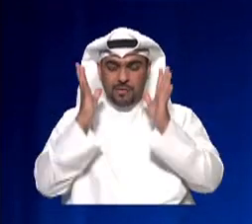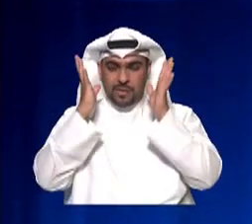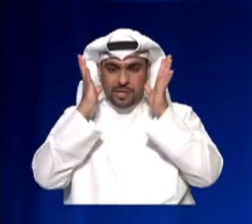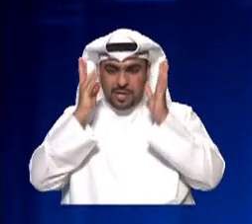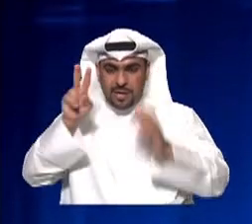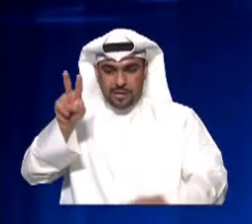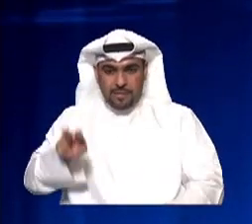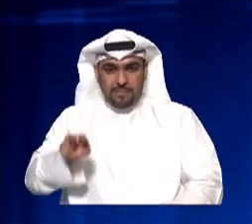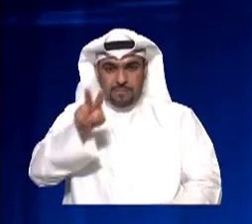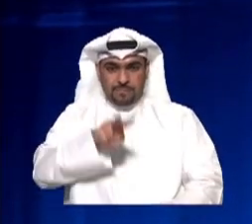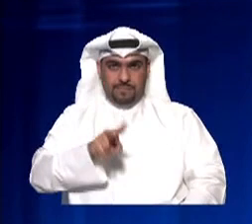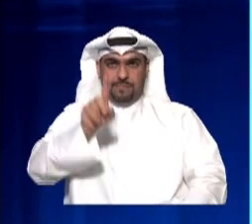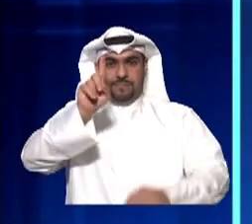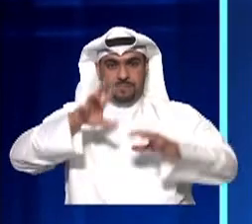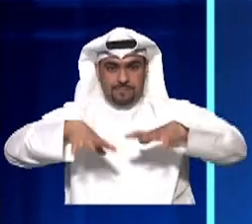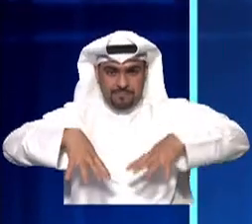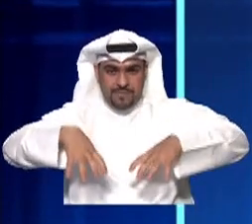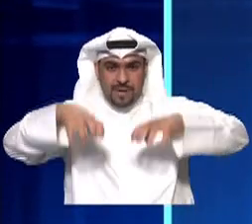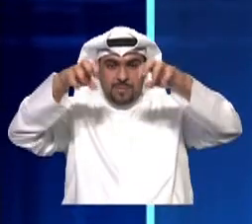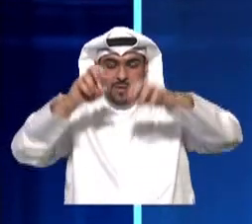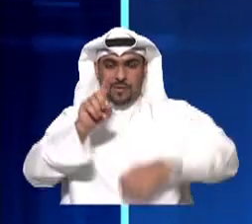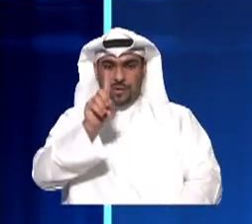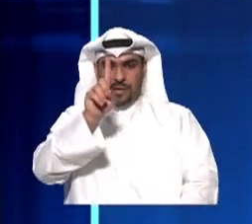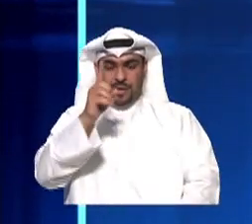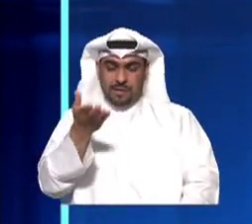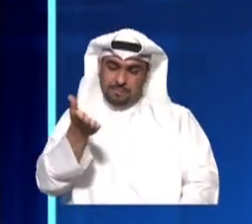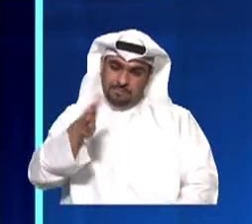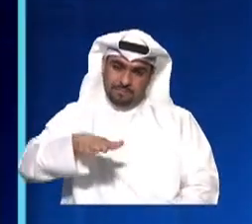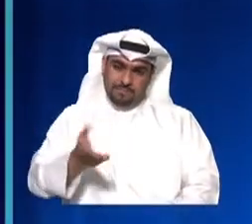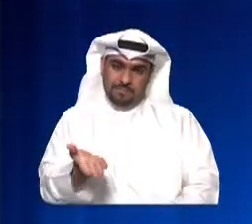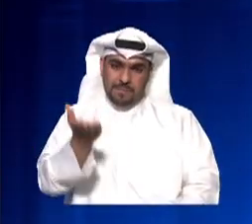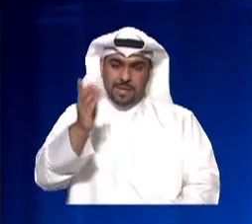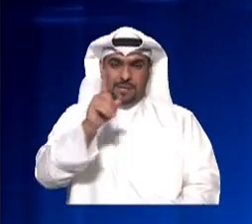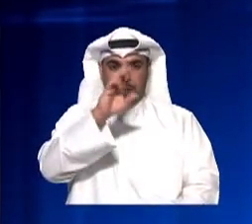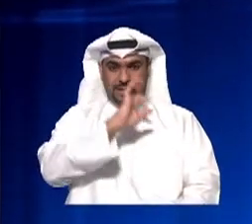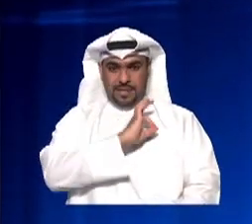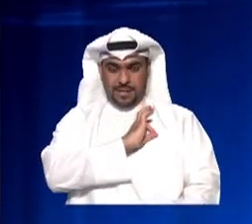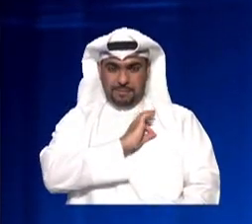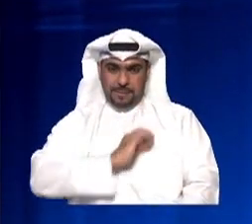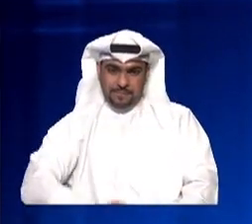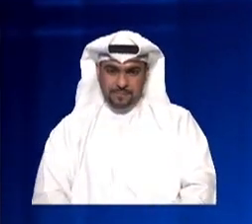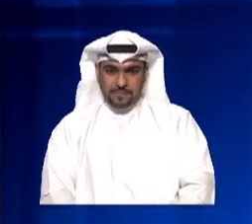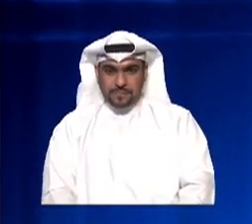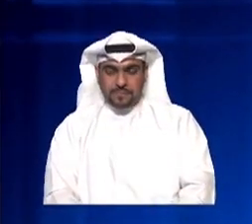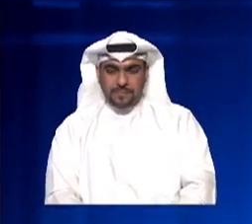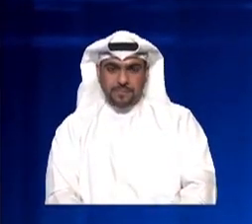نعمته على ربوع وطننا العزيز، وأن يرحم شهداءنا إنه سميع مجيب.